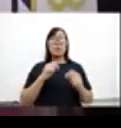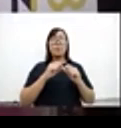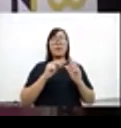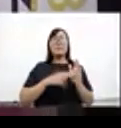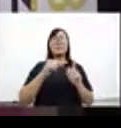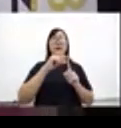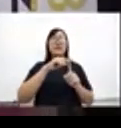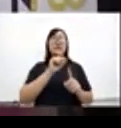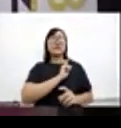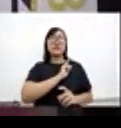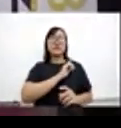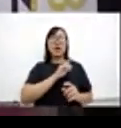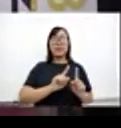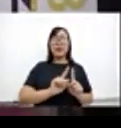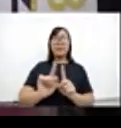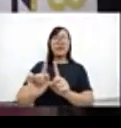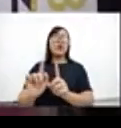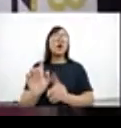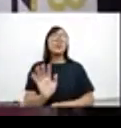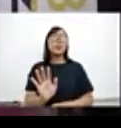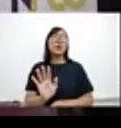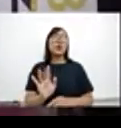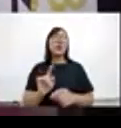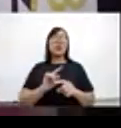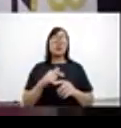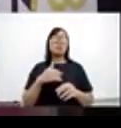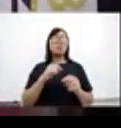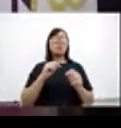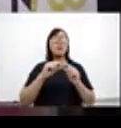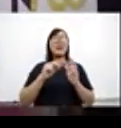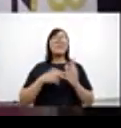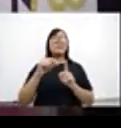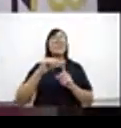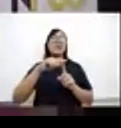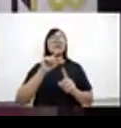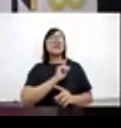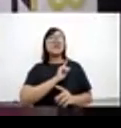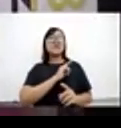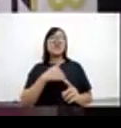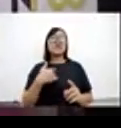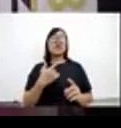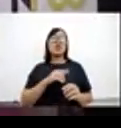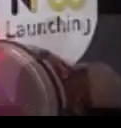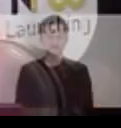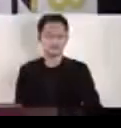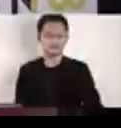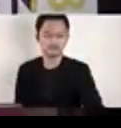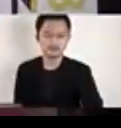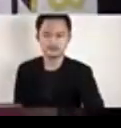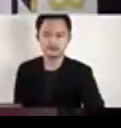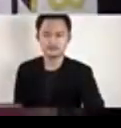pendampingan gitu atau BNPT sendiri yang mencapai Gress rukyat itulah yang kita sebut sebagai kemitraan dan kerjasama ASEAN kita menggandeng